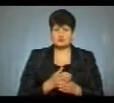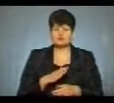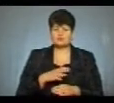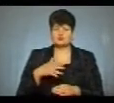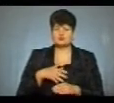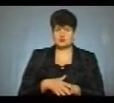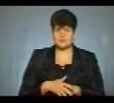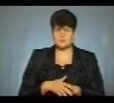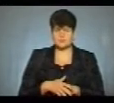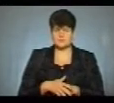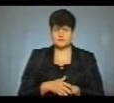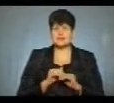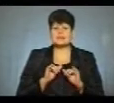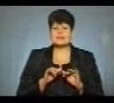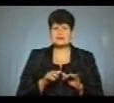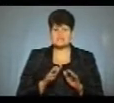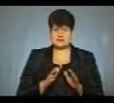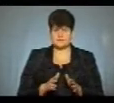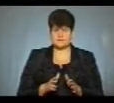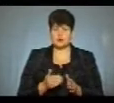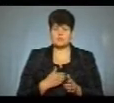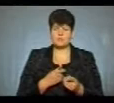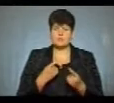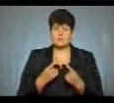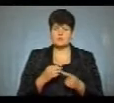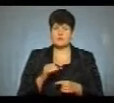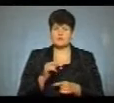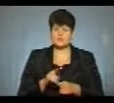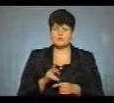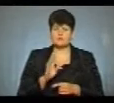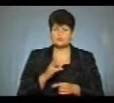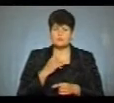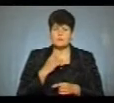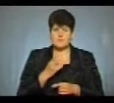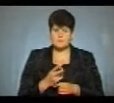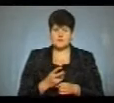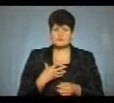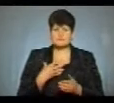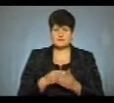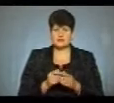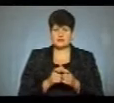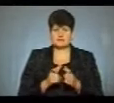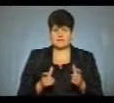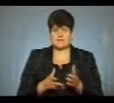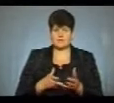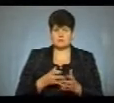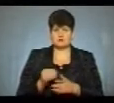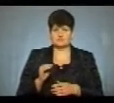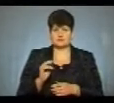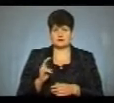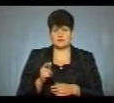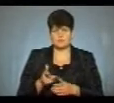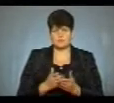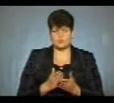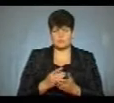зрозуміло дії. Я хотів би проговорити про те, що вони будуть бачити в своїх квитанціях на оплату житлово-комунальних послуг.